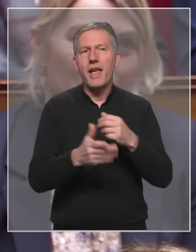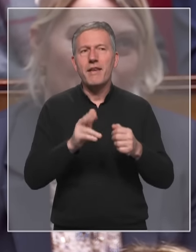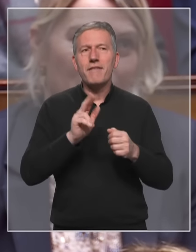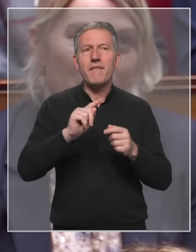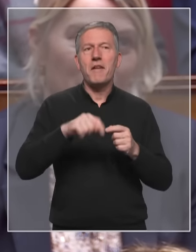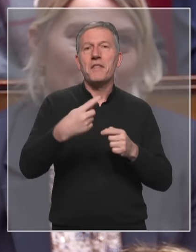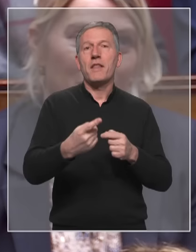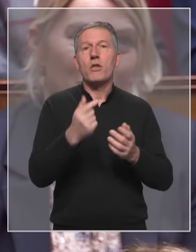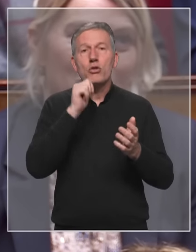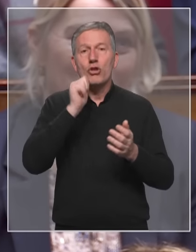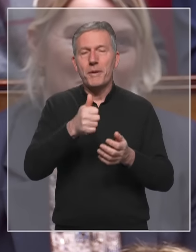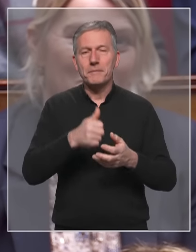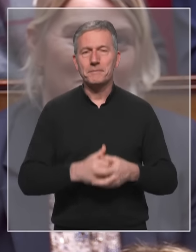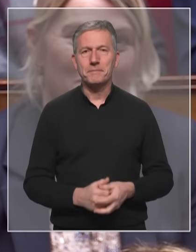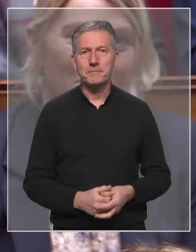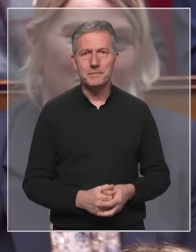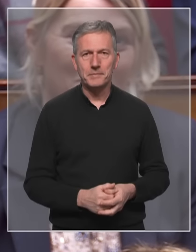lieu demain.